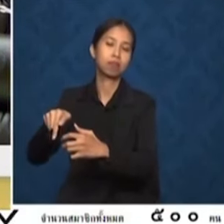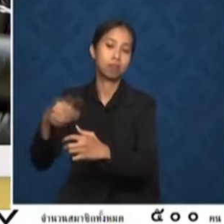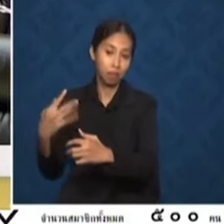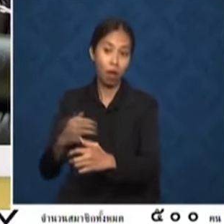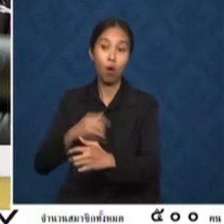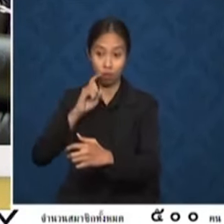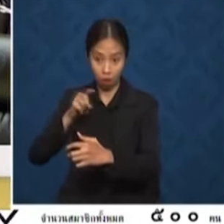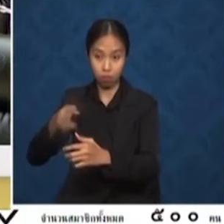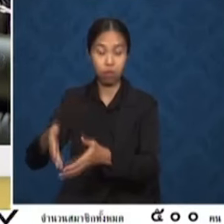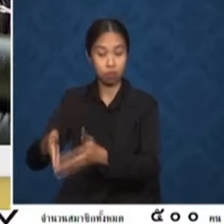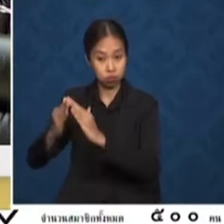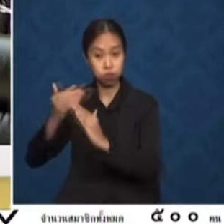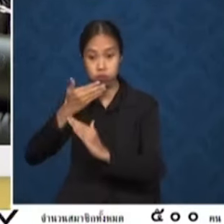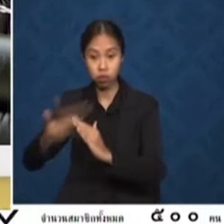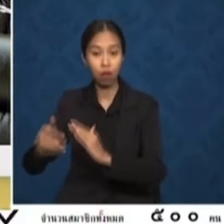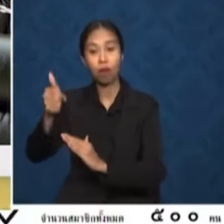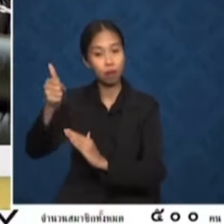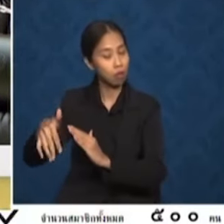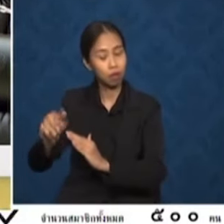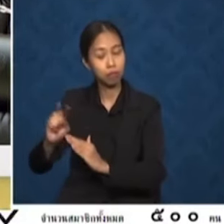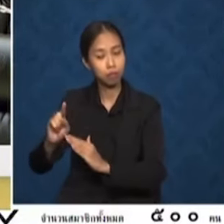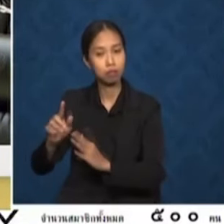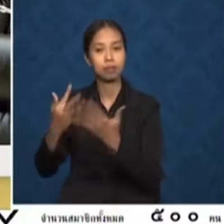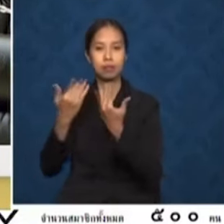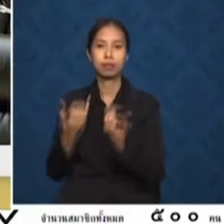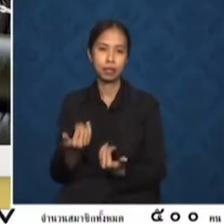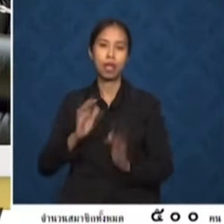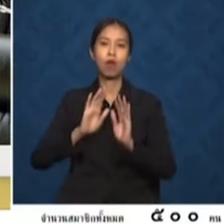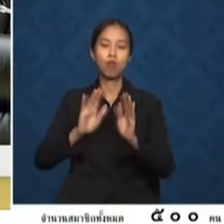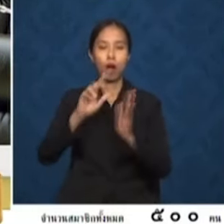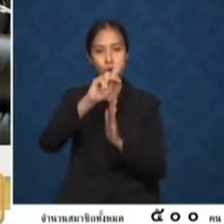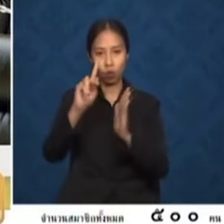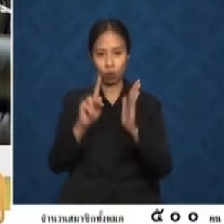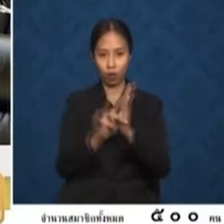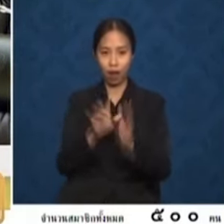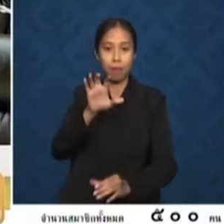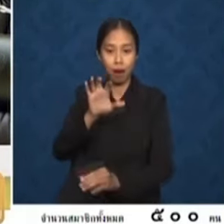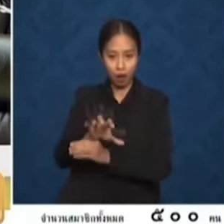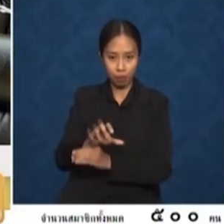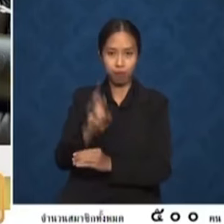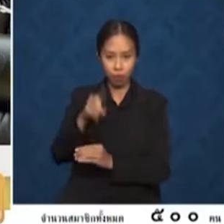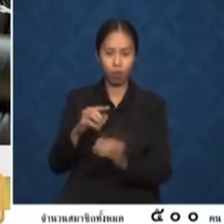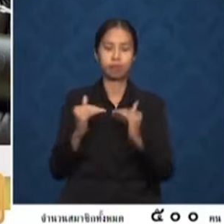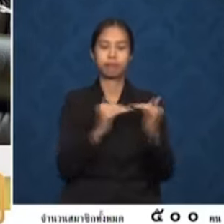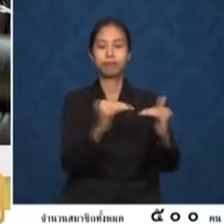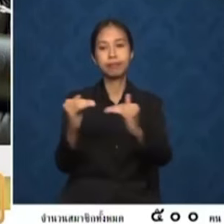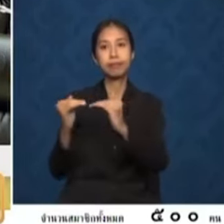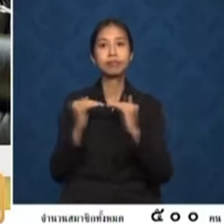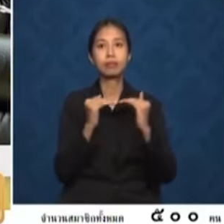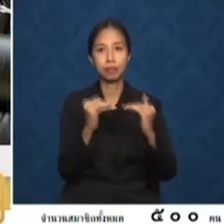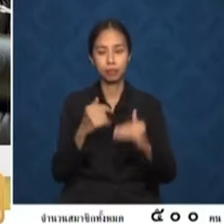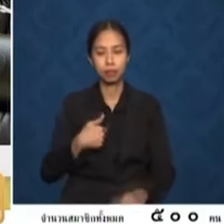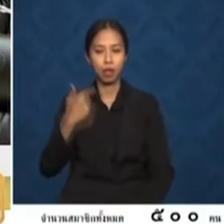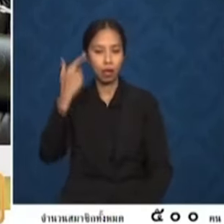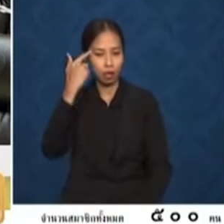ได้อย่างไรการบังคับใช้กฎหมายผมฝากรัฐบาลไว้ตรงนี้ว่าต้องมีความเสมอภาคไม่ใช่ว่าเอ